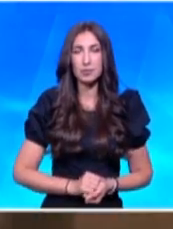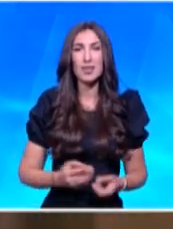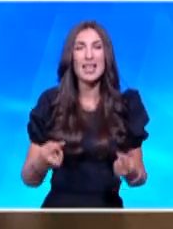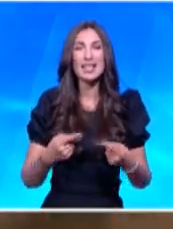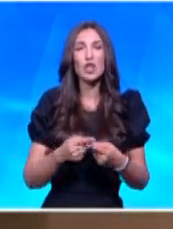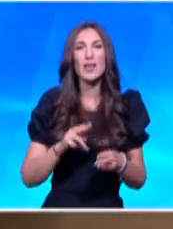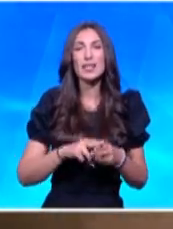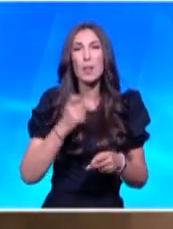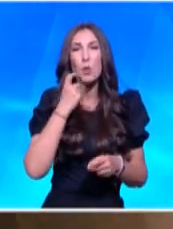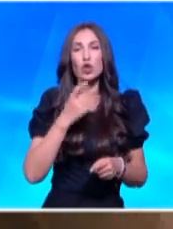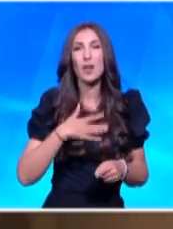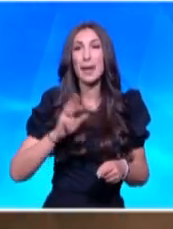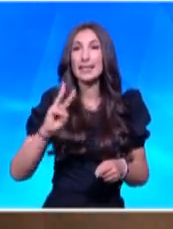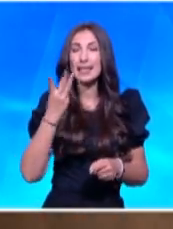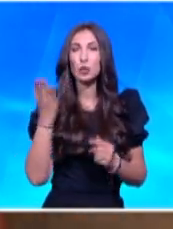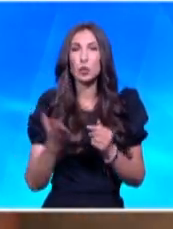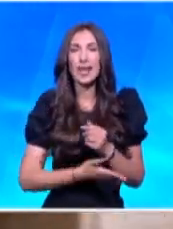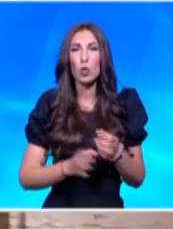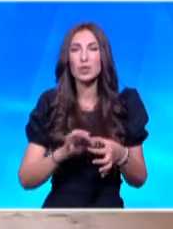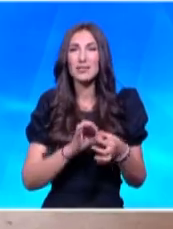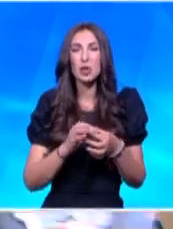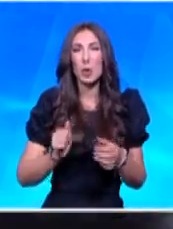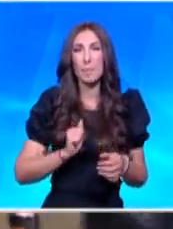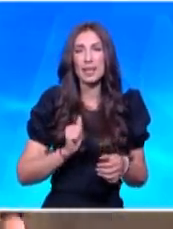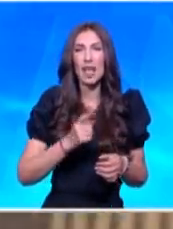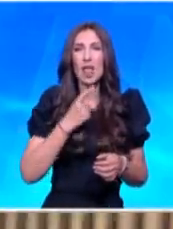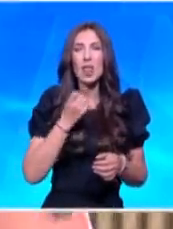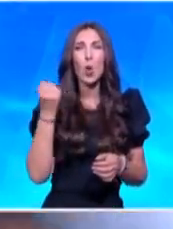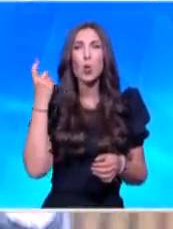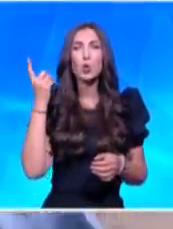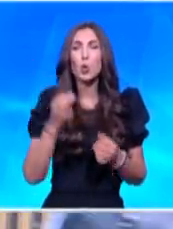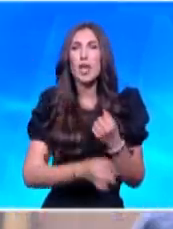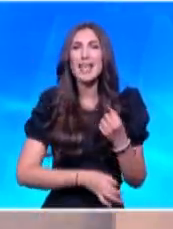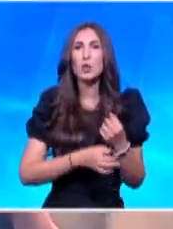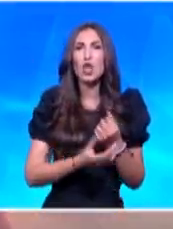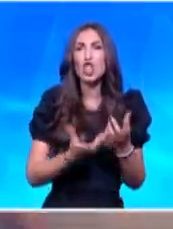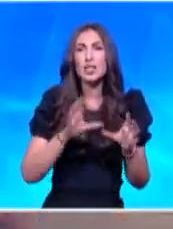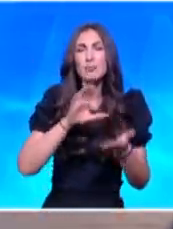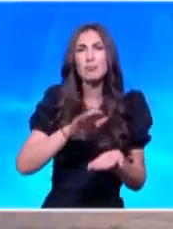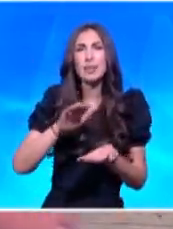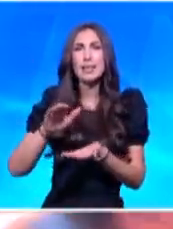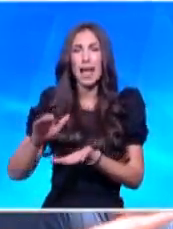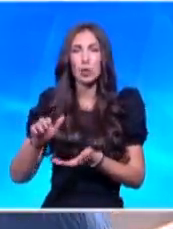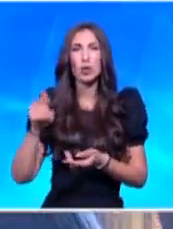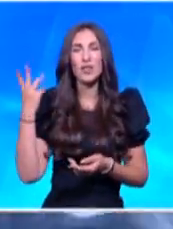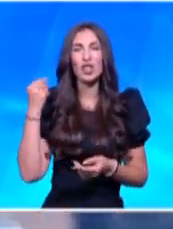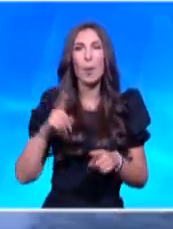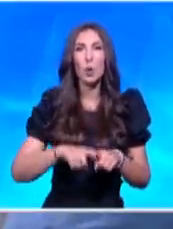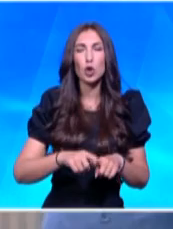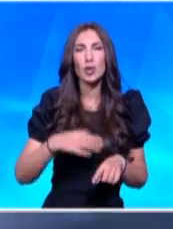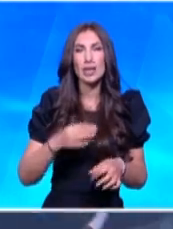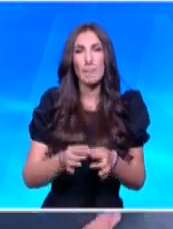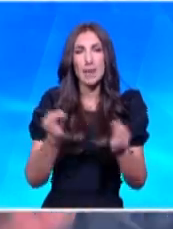Срещу Васил Божков има и трето дело, свързано с притежание на културно-исторически ценности. По него вчера прокуратурата е поискала